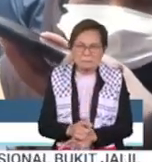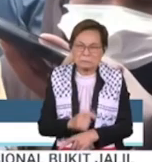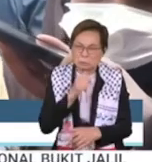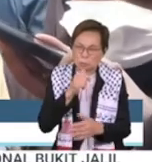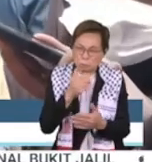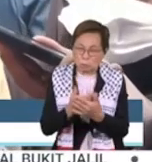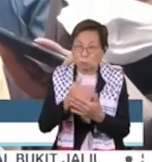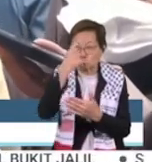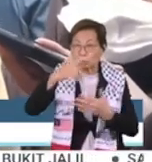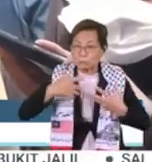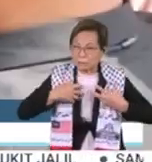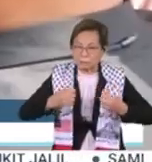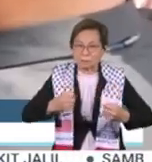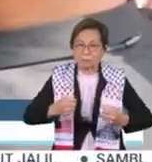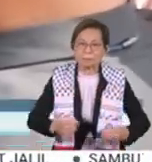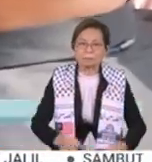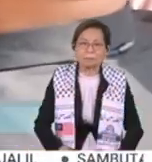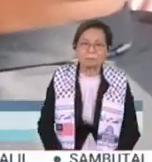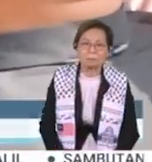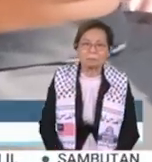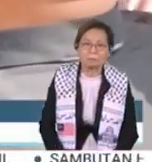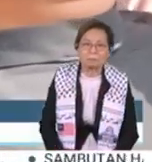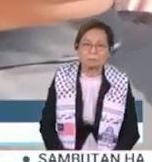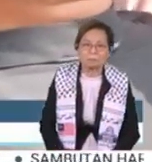yang tidak baik untuk kesihatan mereka.